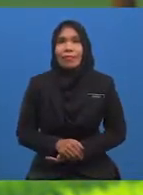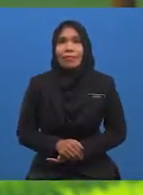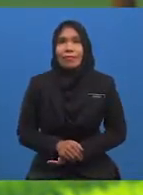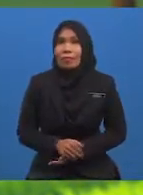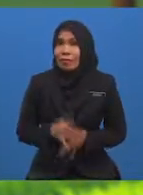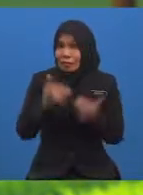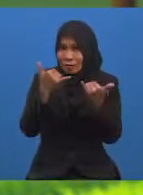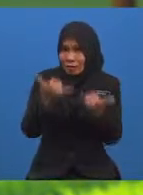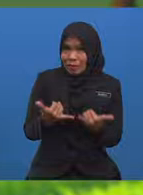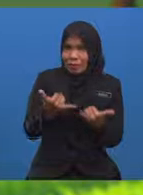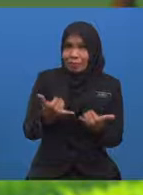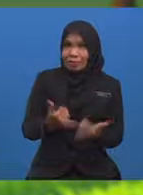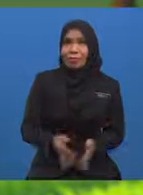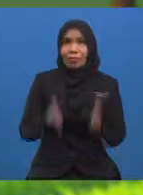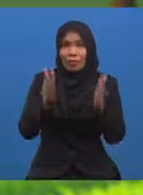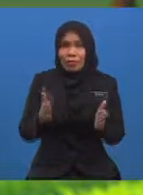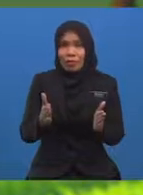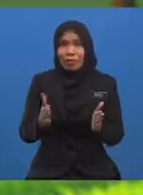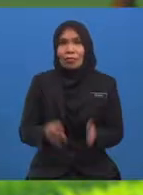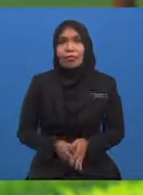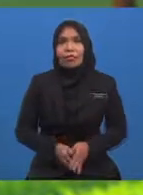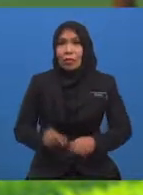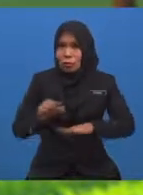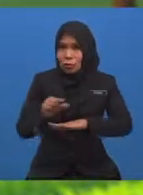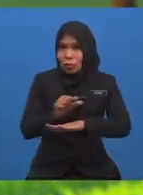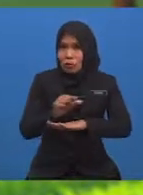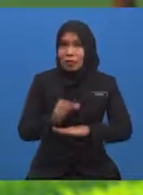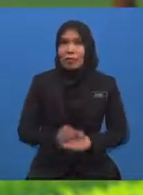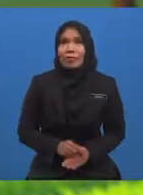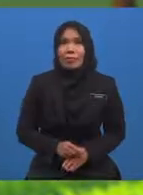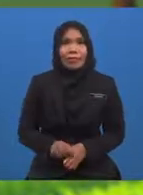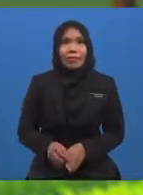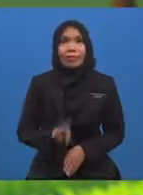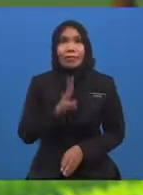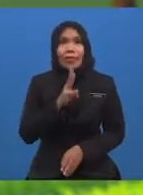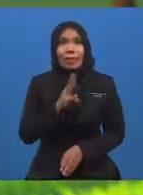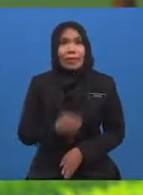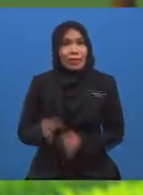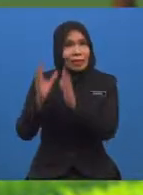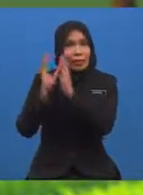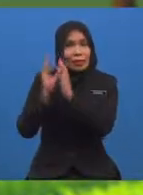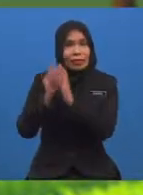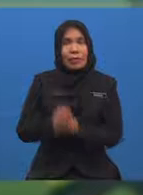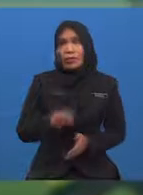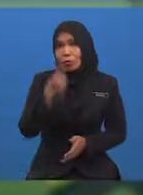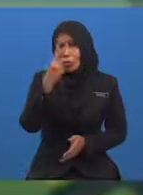kelapa untuk merawat pelbagai lagi jenis penyakit yang dihidapi.